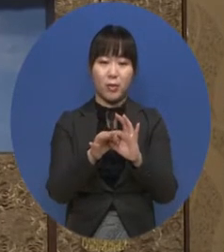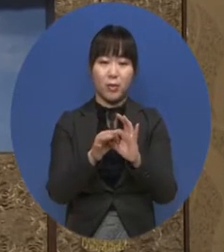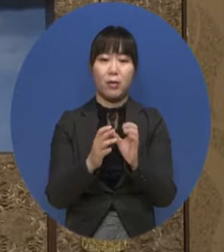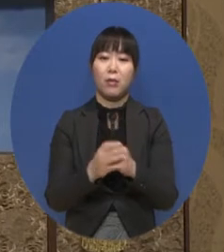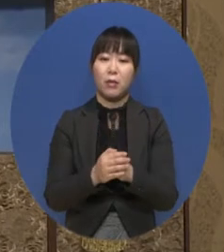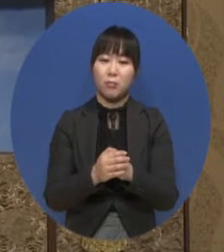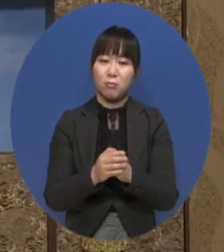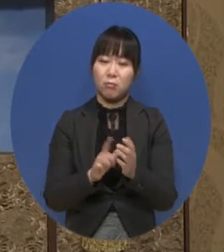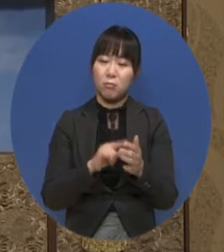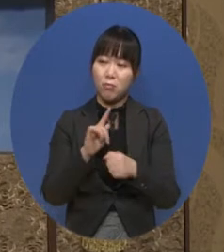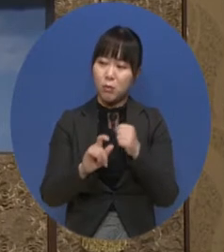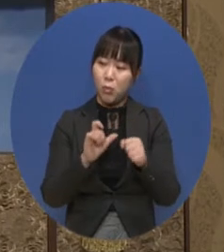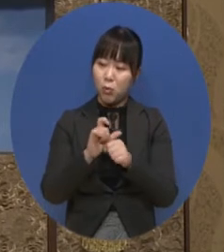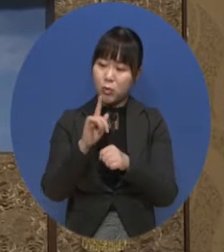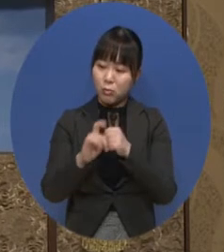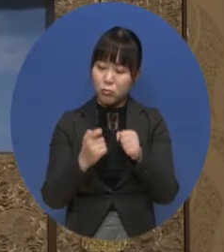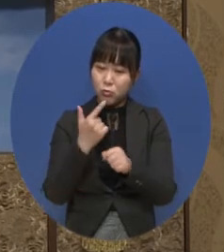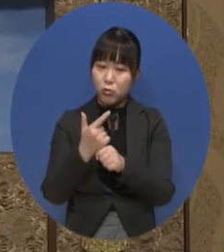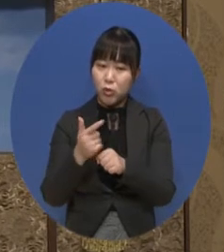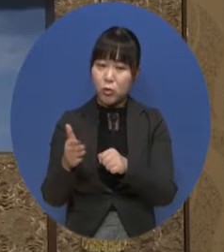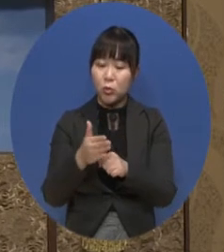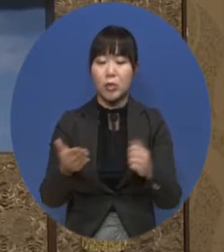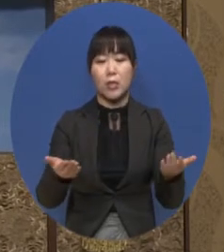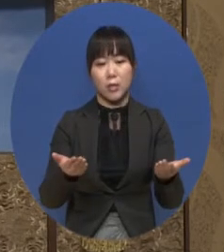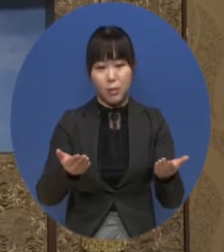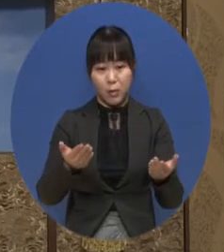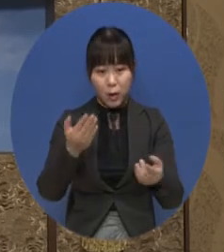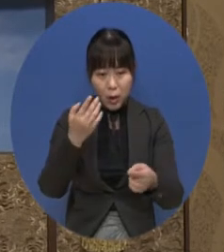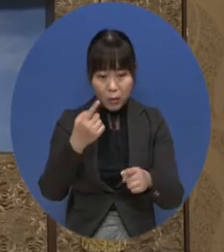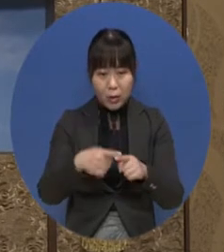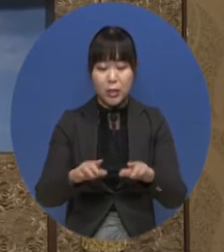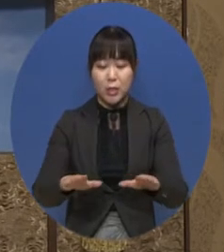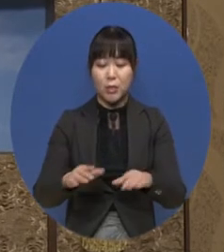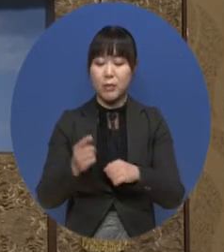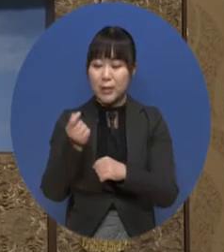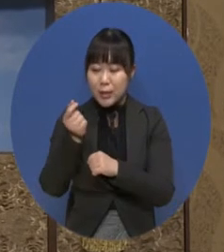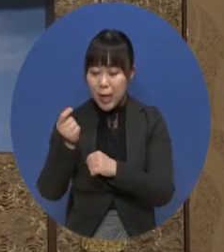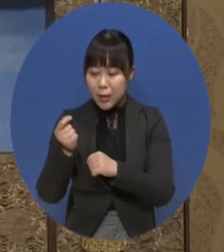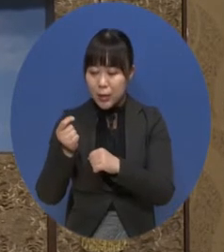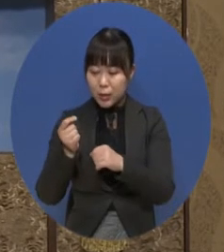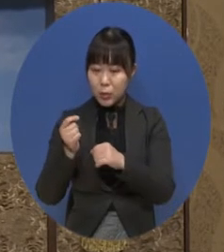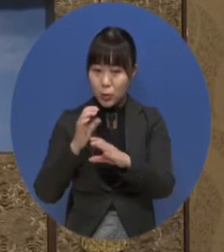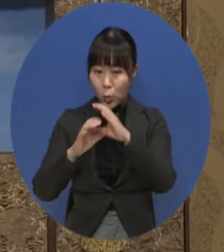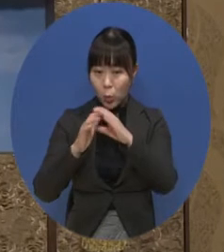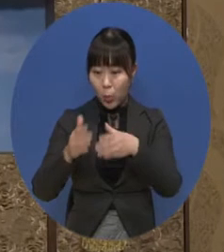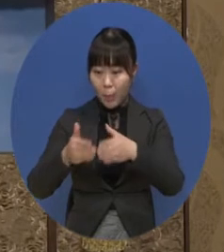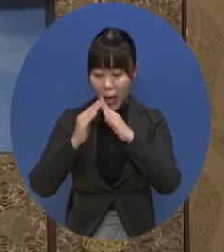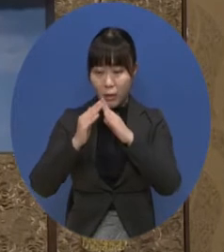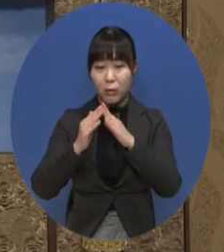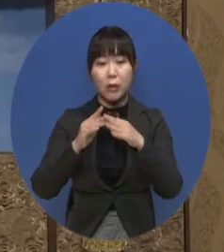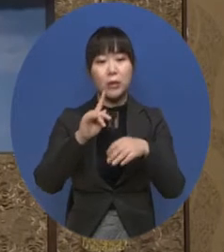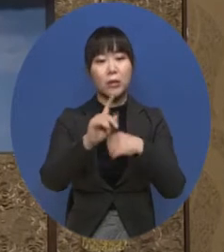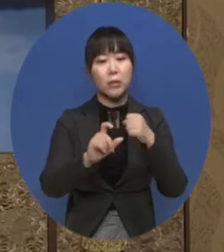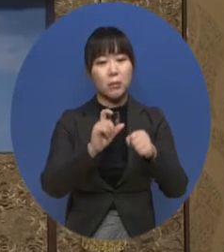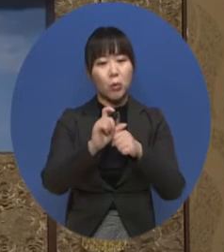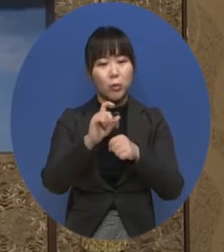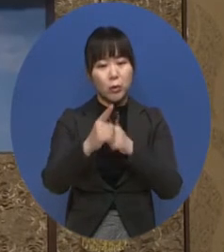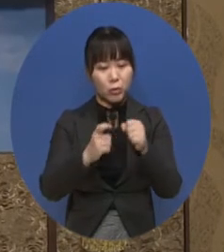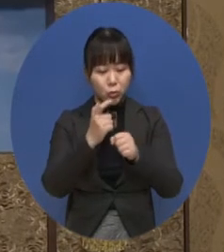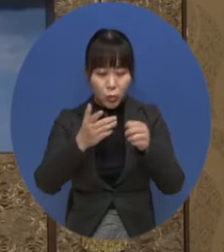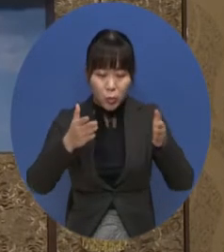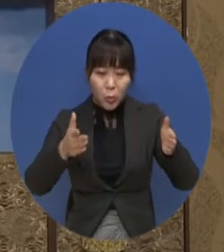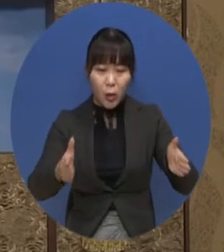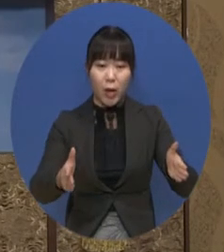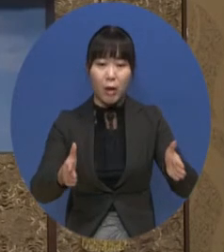한 15년, 6년을 현장에서 일을 하고 지금의 소소한 소통을 만들었는데 15년, 6년 그 기간 동안